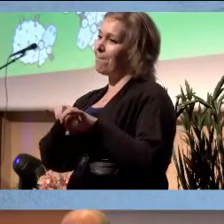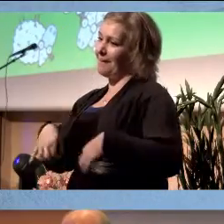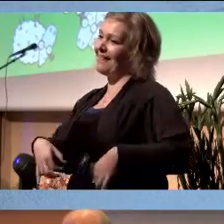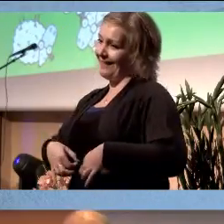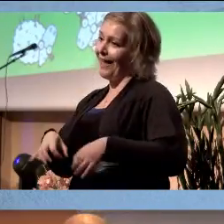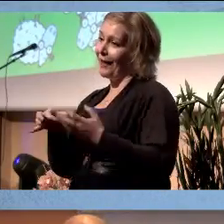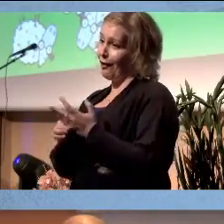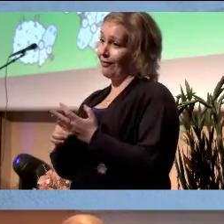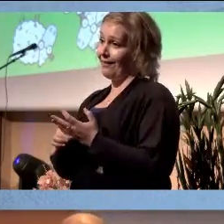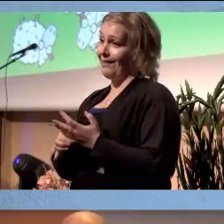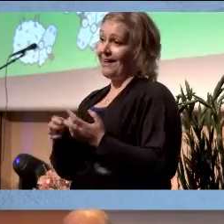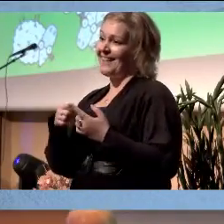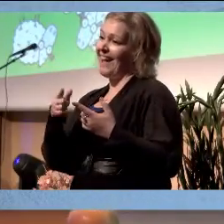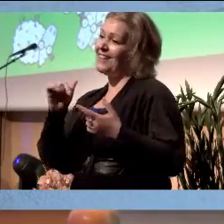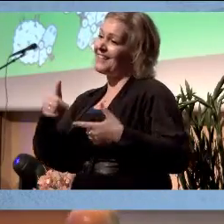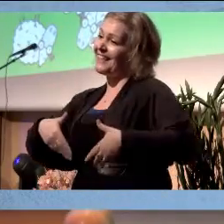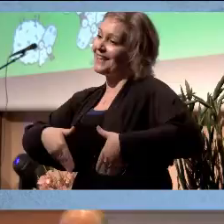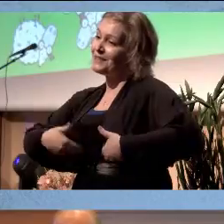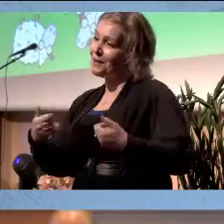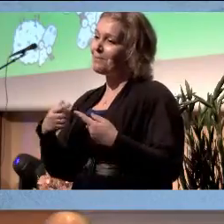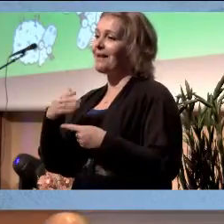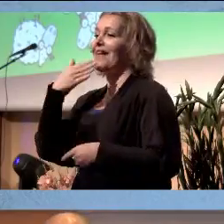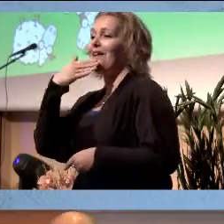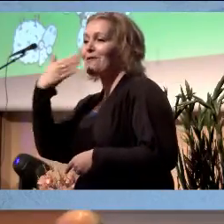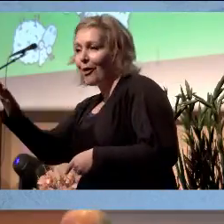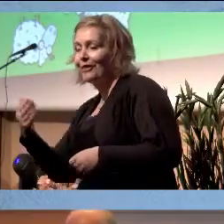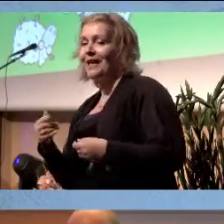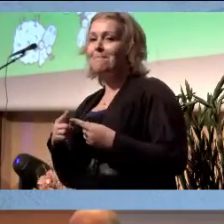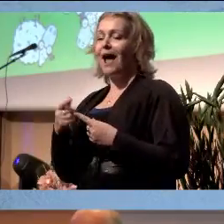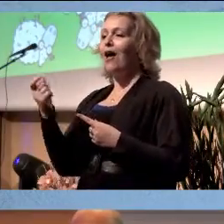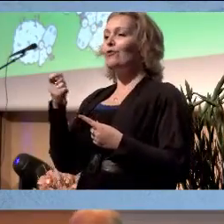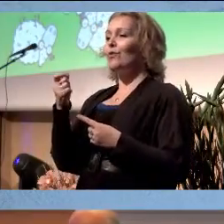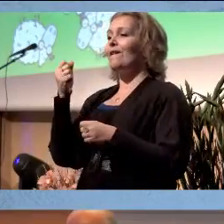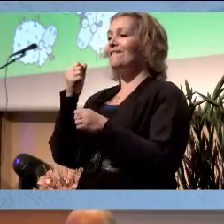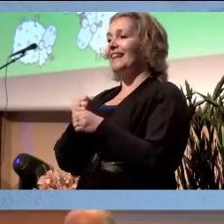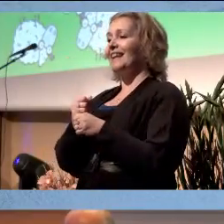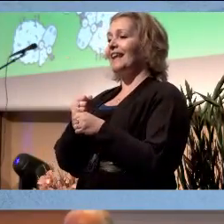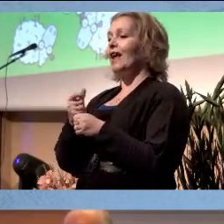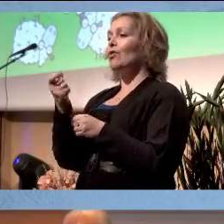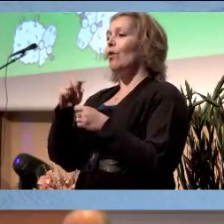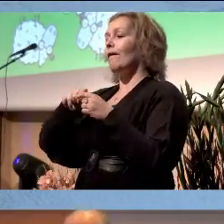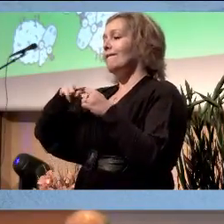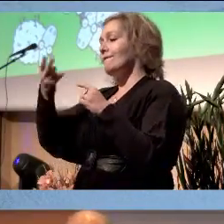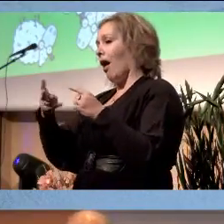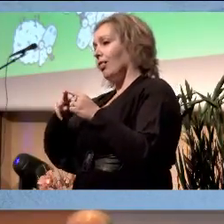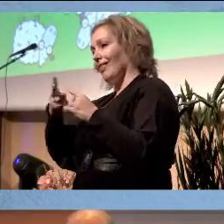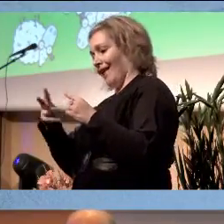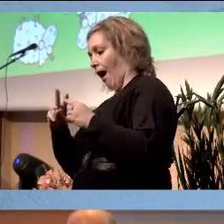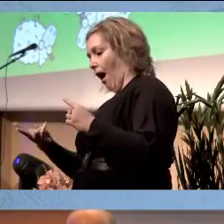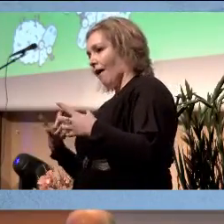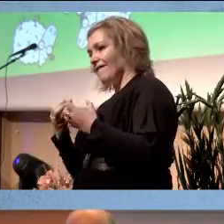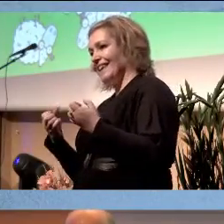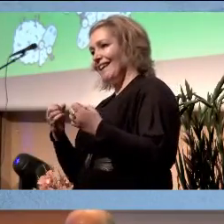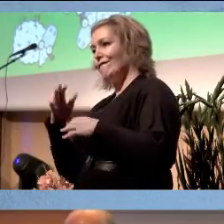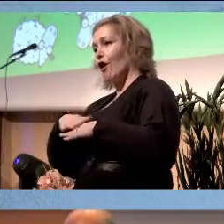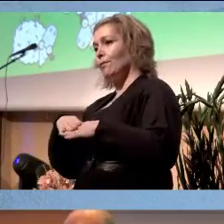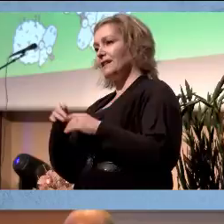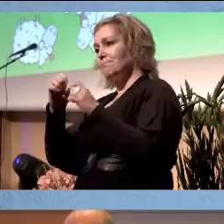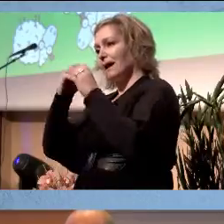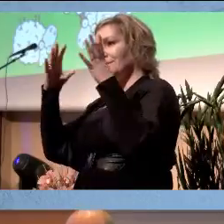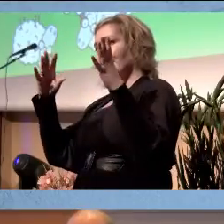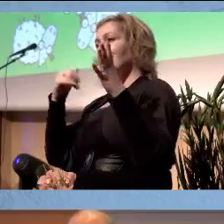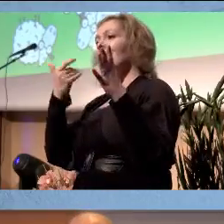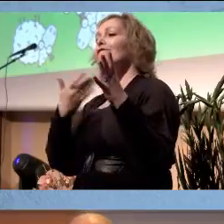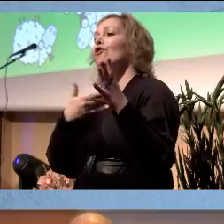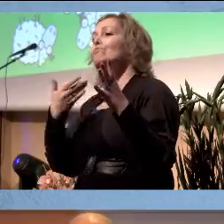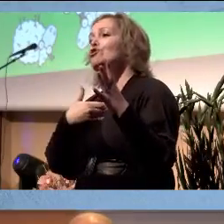er ganske godt. Og som dere ser, noen faller også av i forebyggingsperspektivet. De synes det blir for